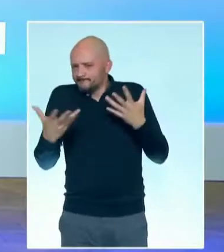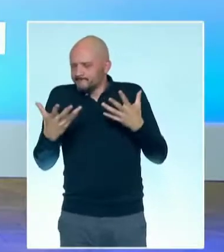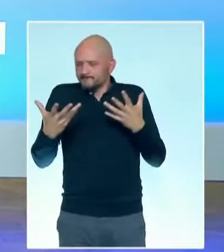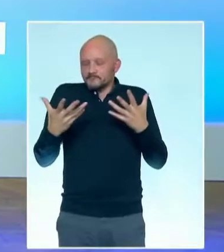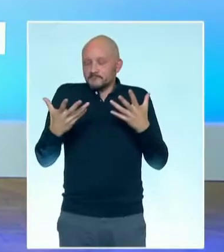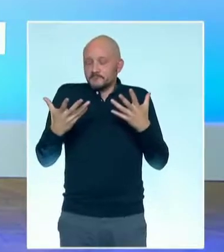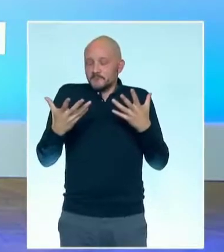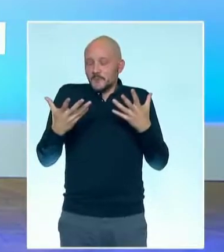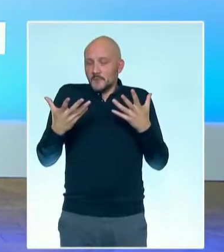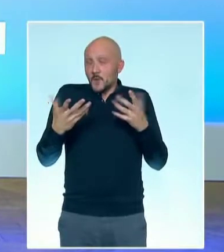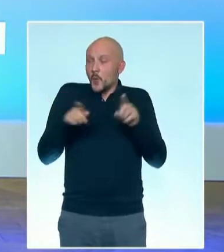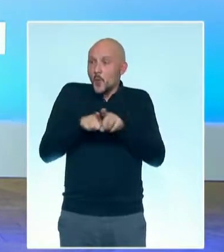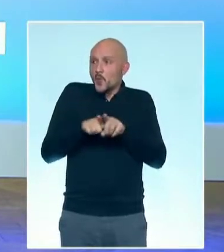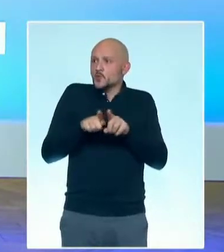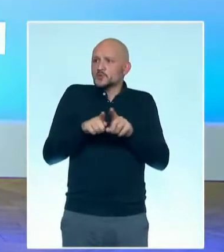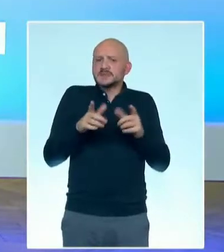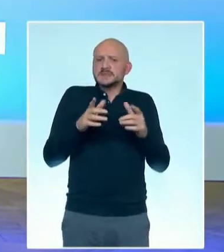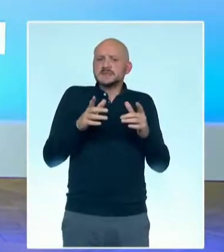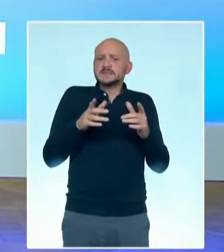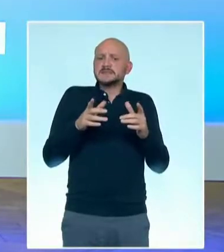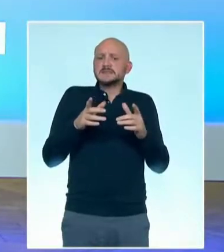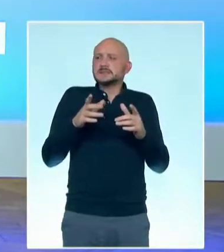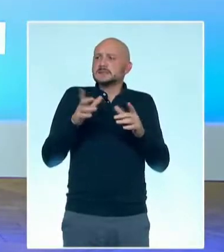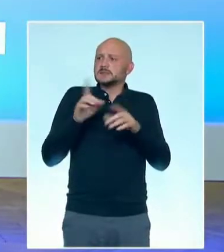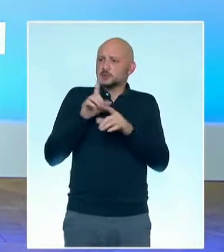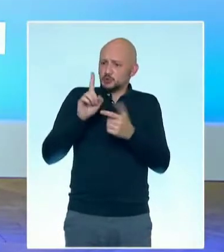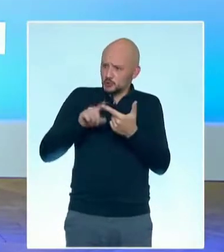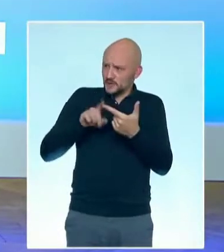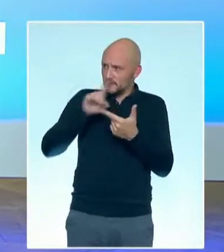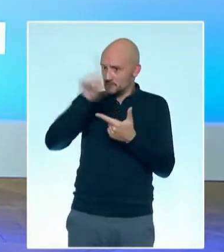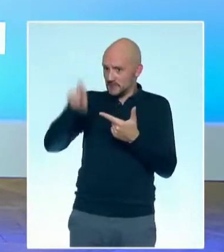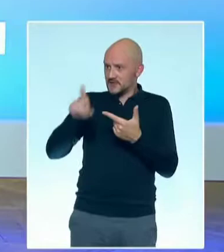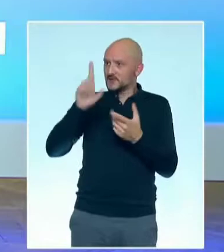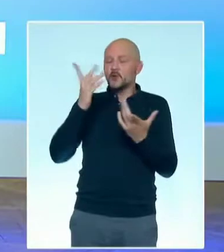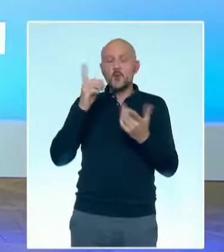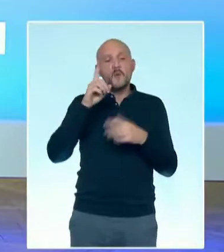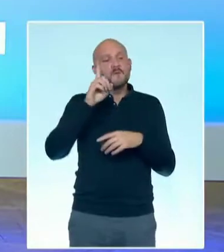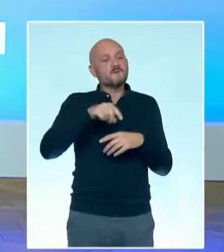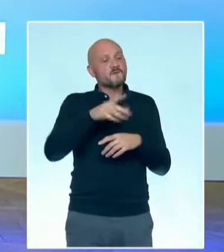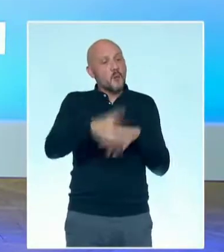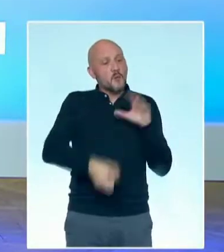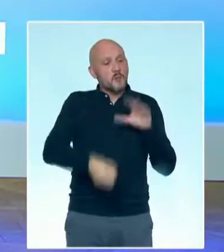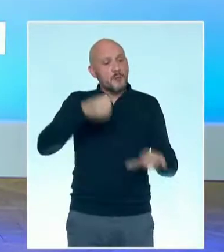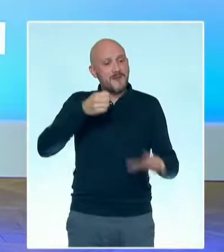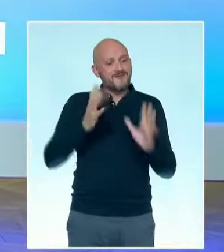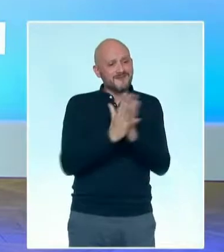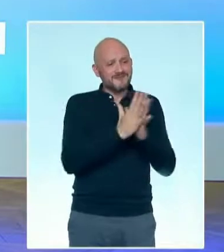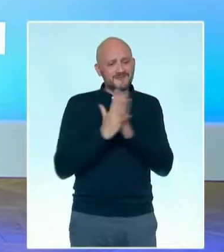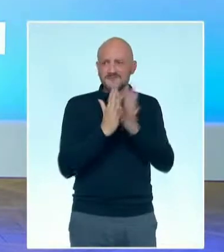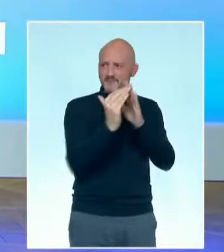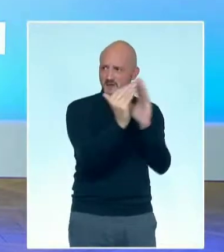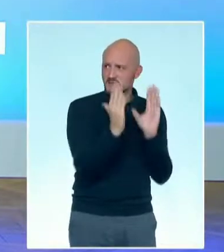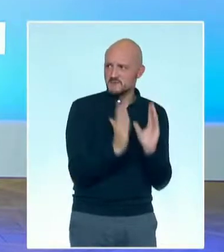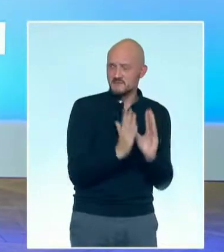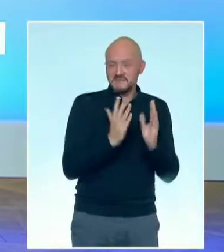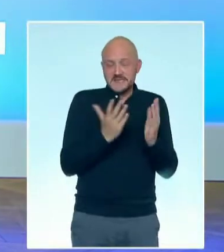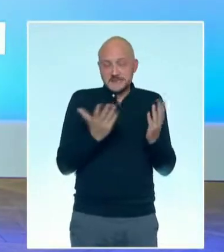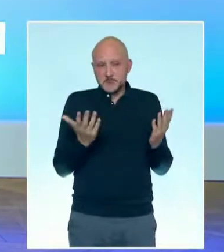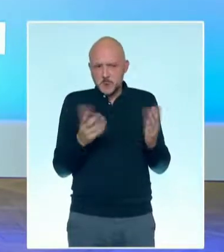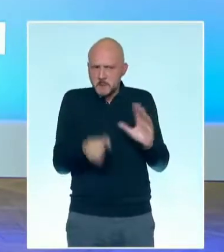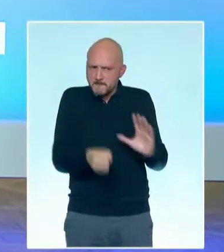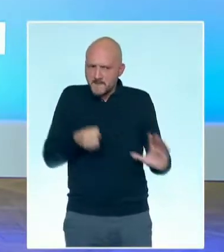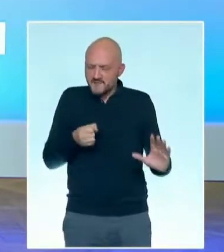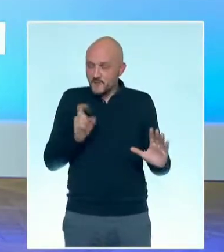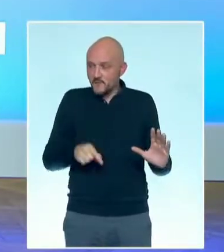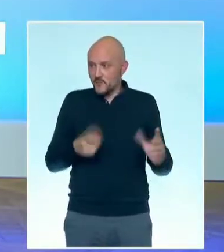deuxième question, vous demandez aux Français de limiter leur rassemblement festif, y compris dans la sphère privée. Cela veut-il dire que vous